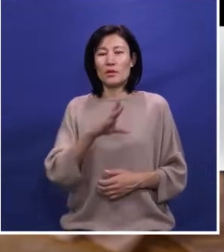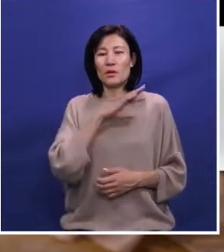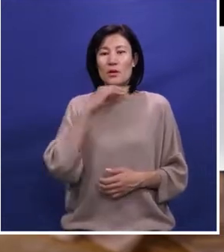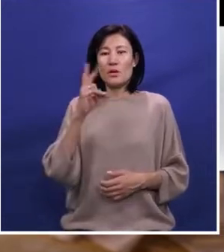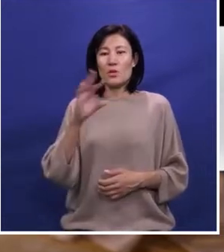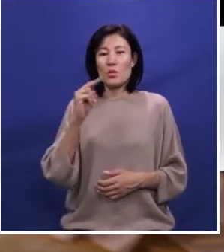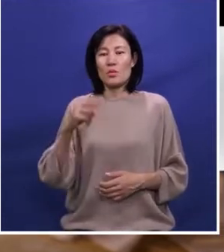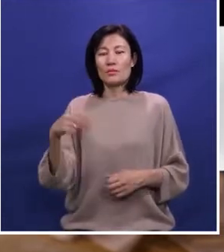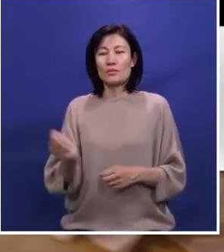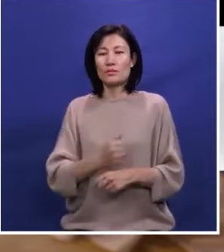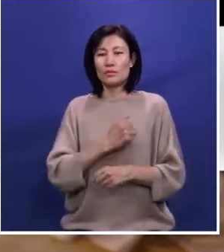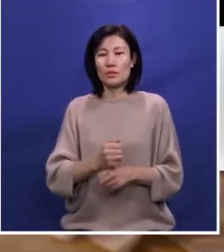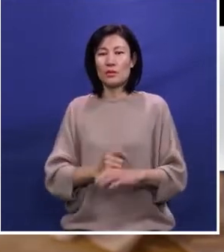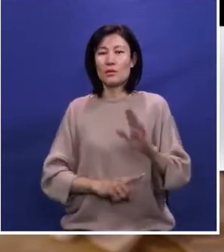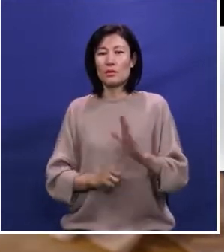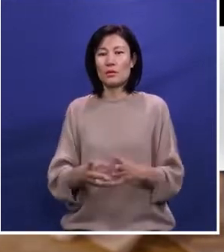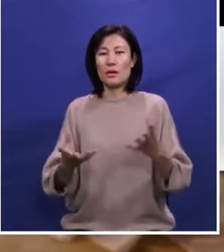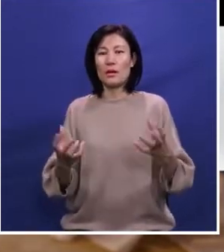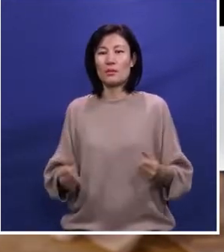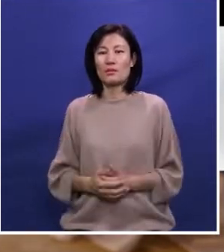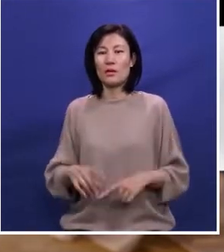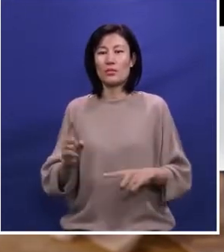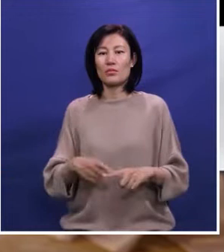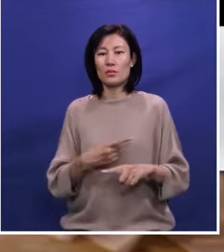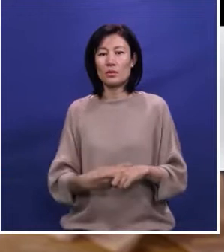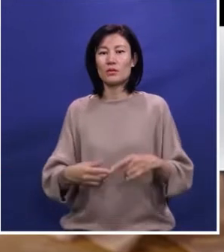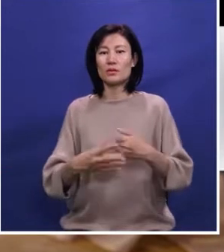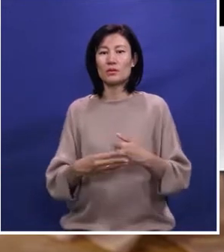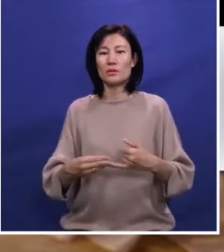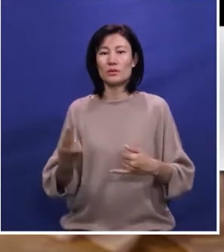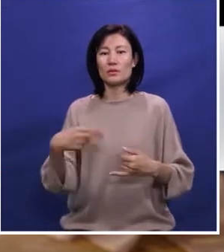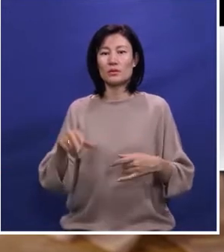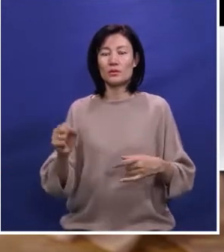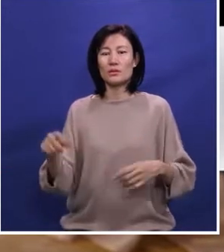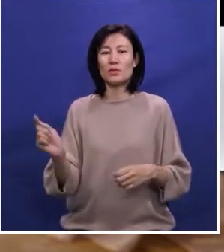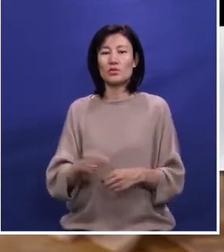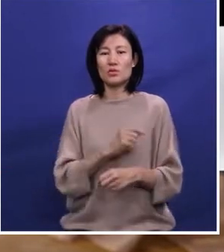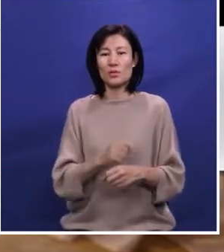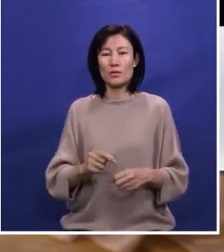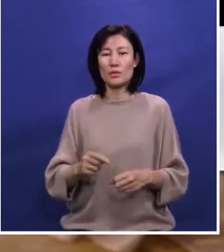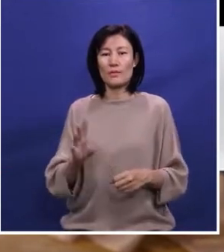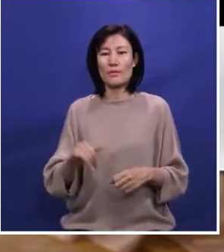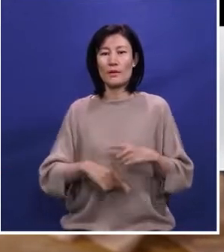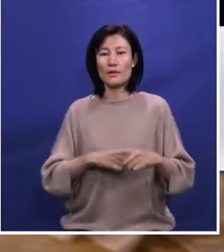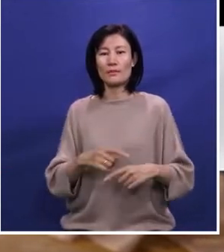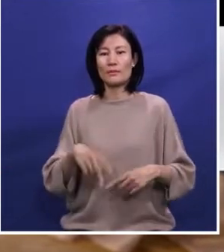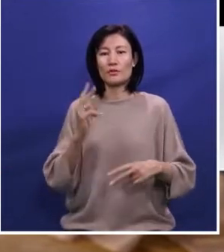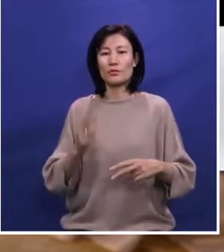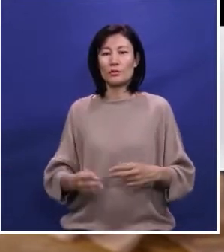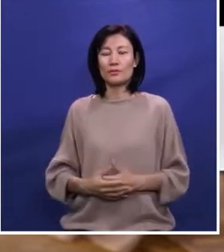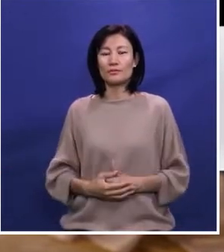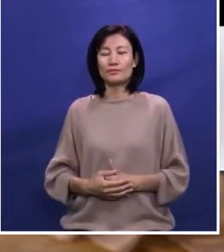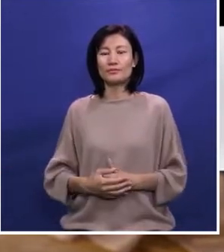көпшіліктің соғыспенен басымшылықпенен алынған. Ал бұл жерде Ысқақбаб соғысты да басым саясаттың бәрін